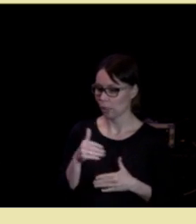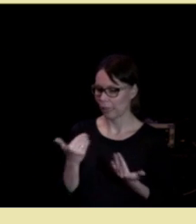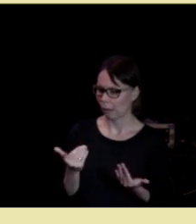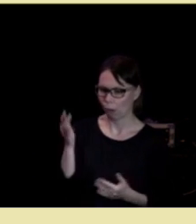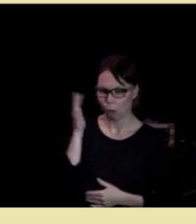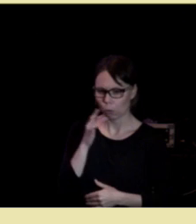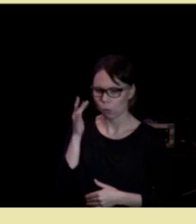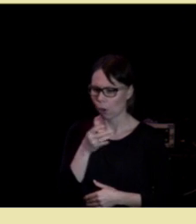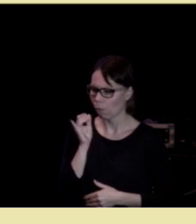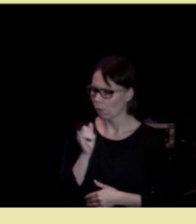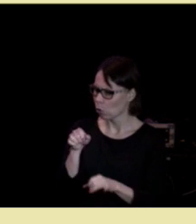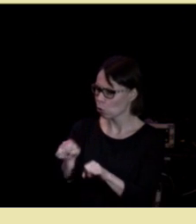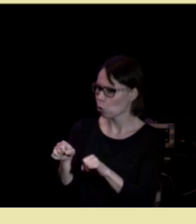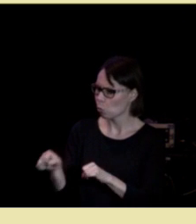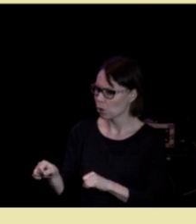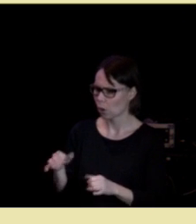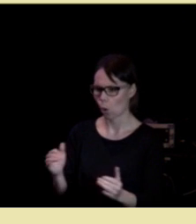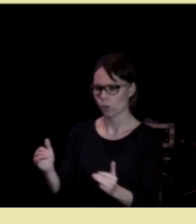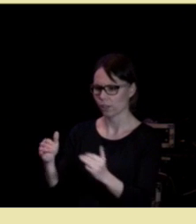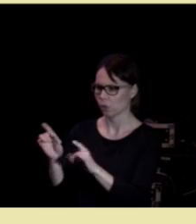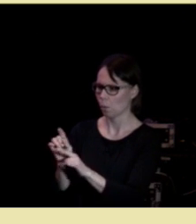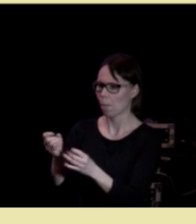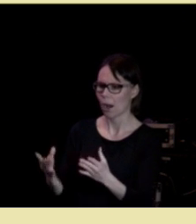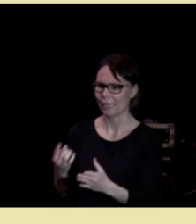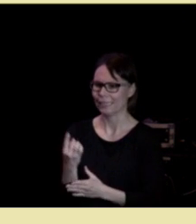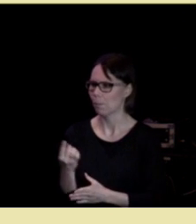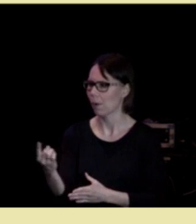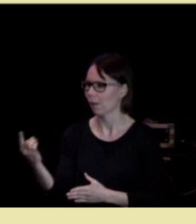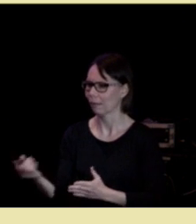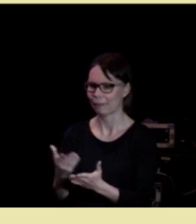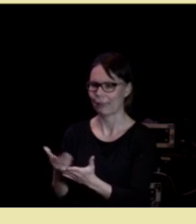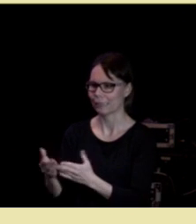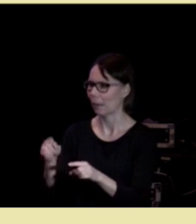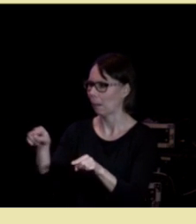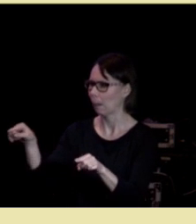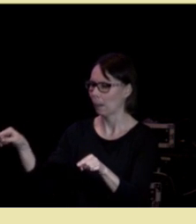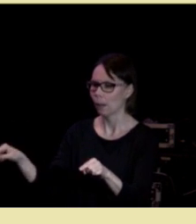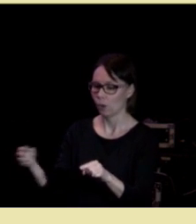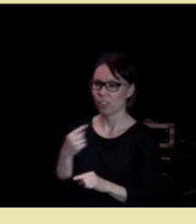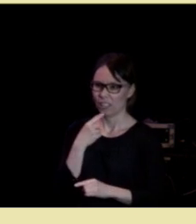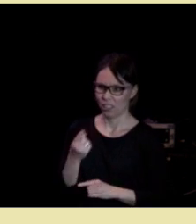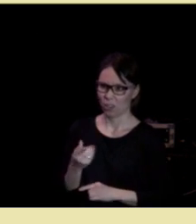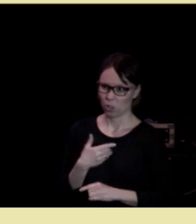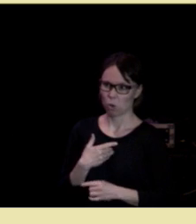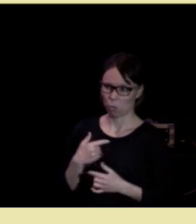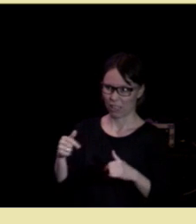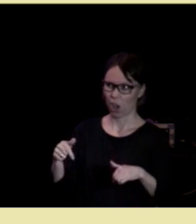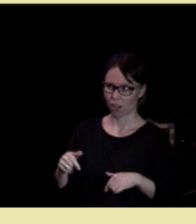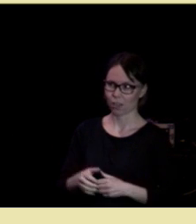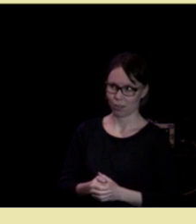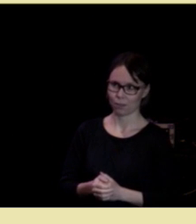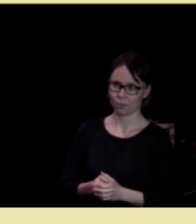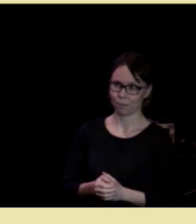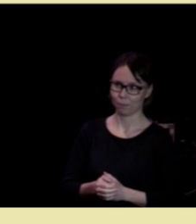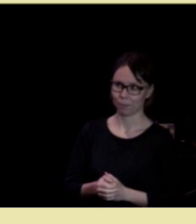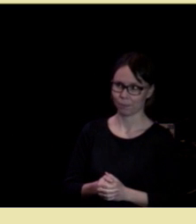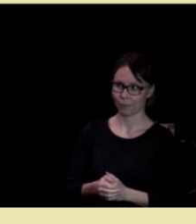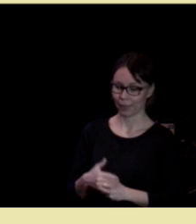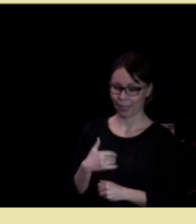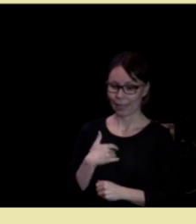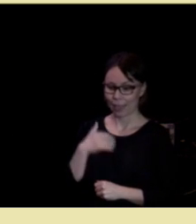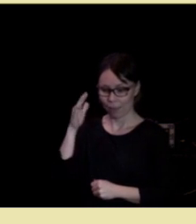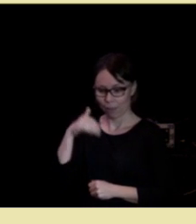seg over hvorfor kommunene organiserer så mange separate tjenester, og det har vært sagt en del om det her I dag. Jeg